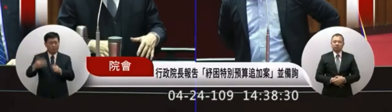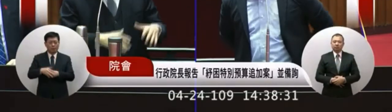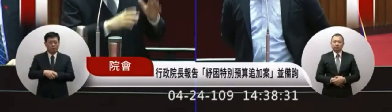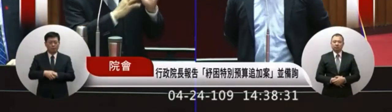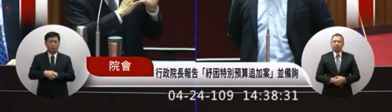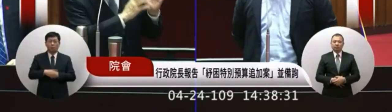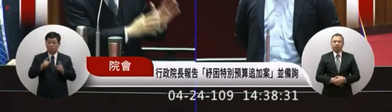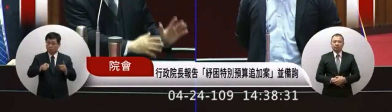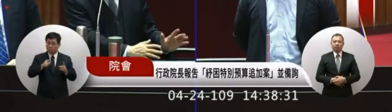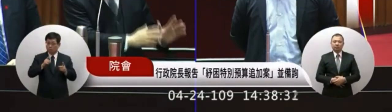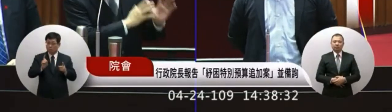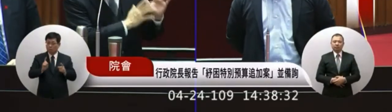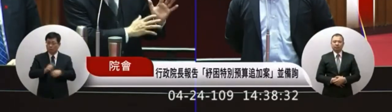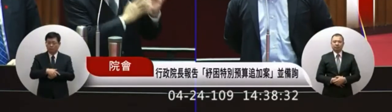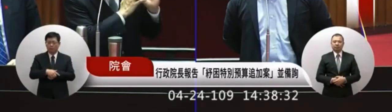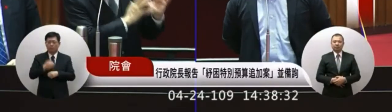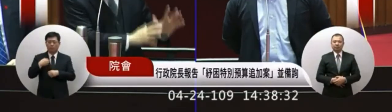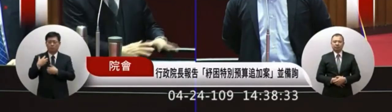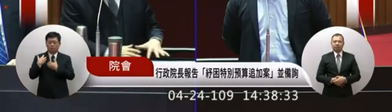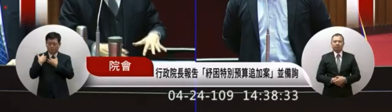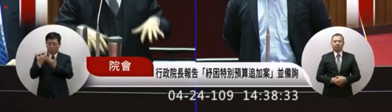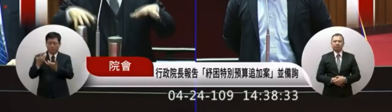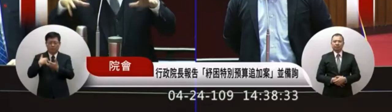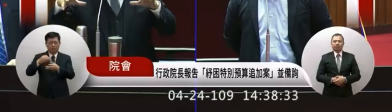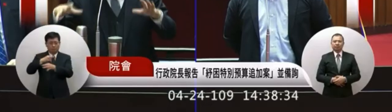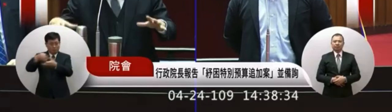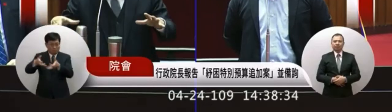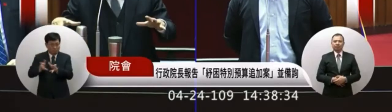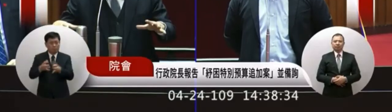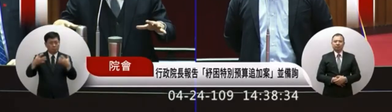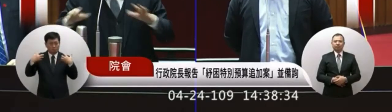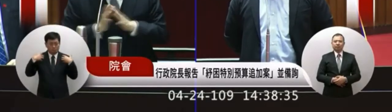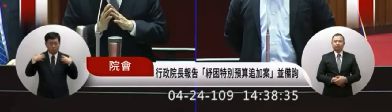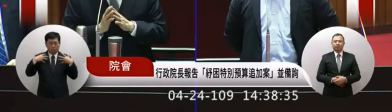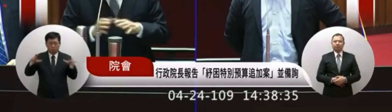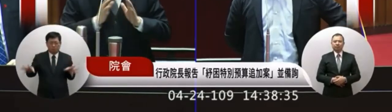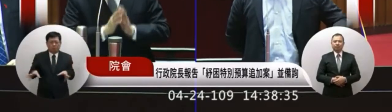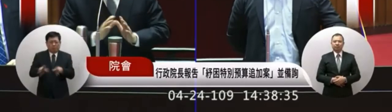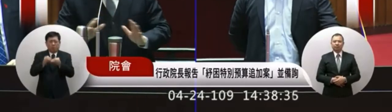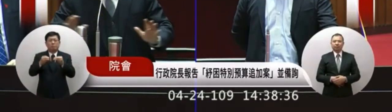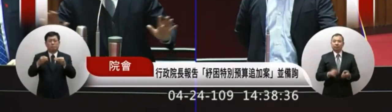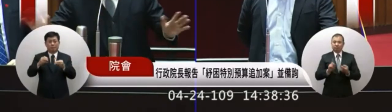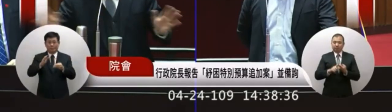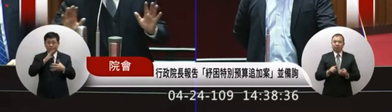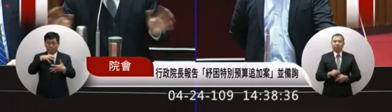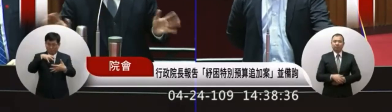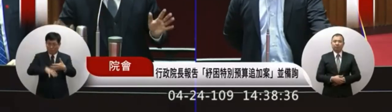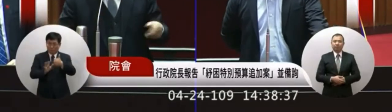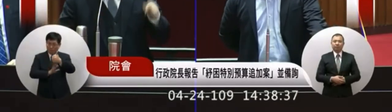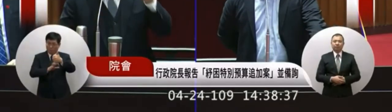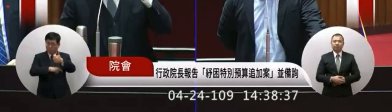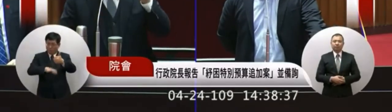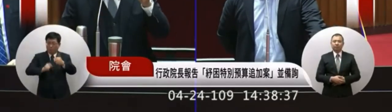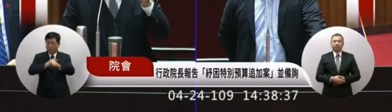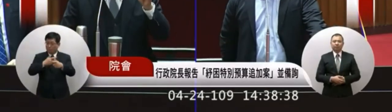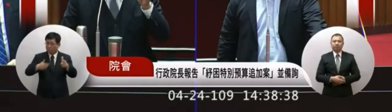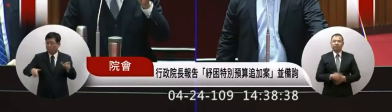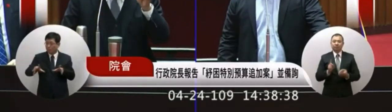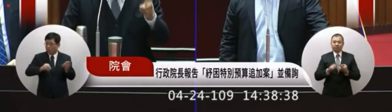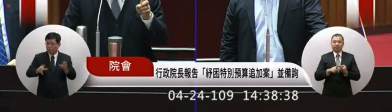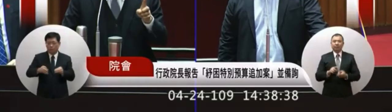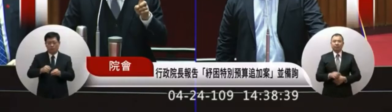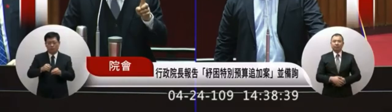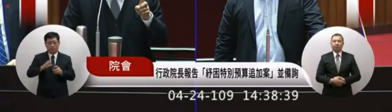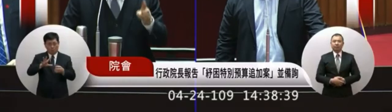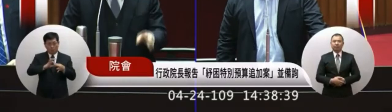1988是拜托经济部来间隔中华蛋，伊包括各部会的即摆纾